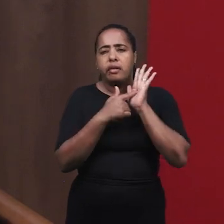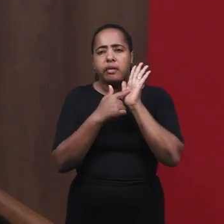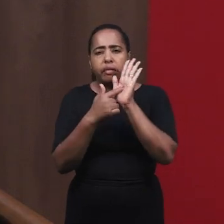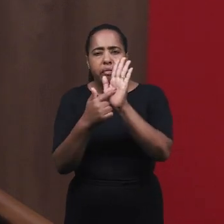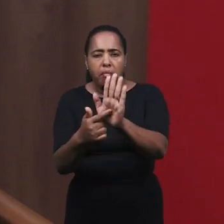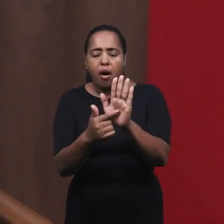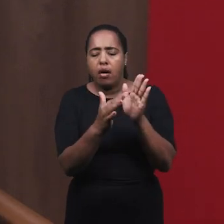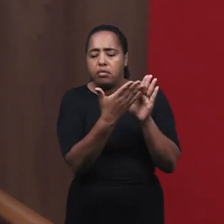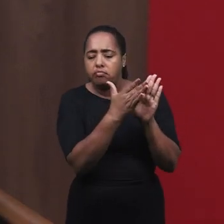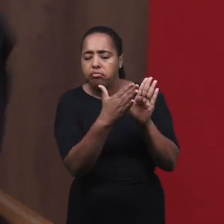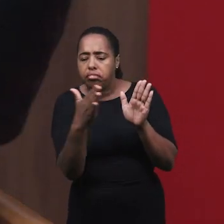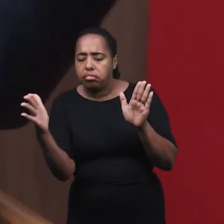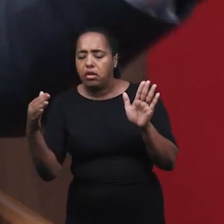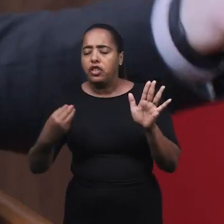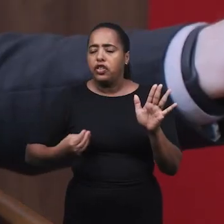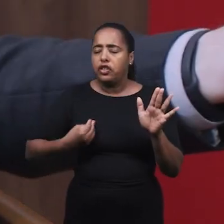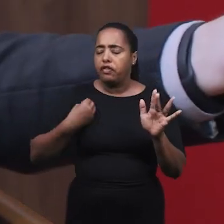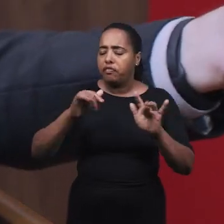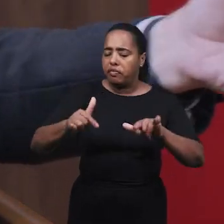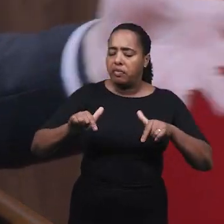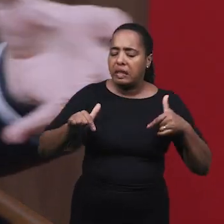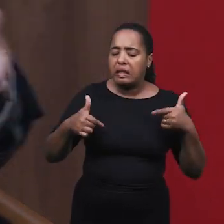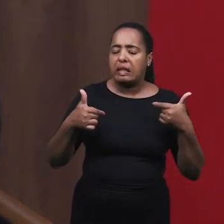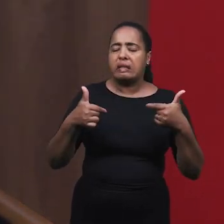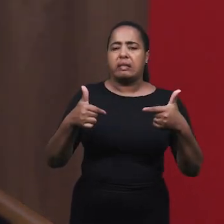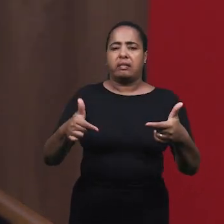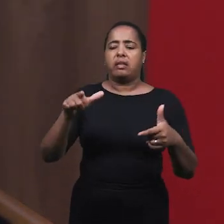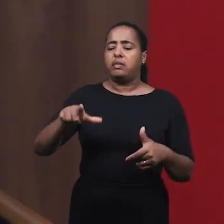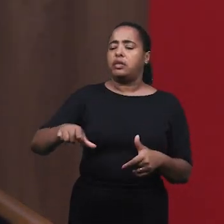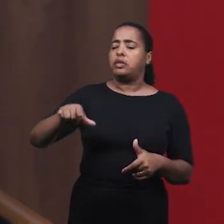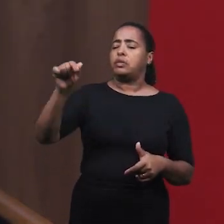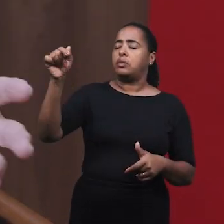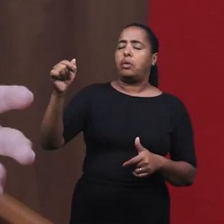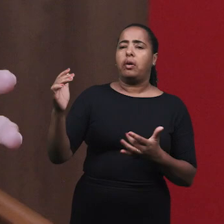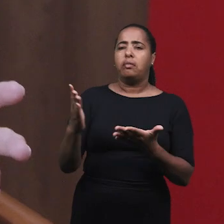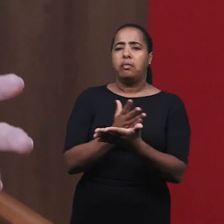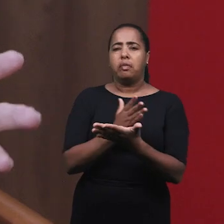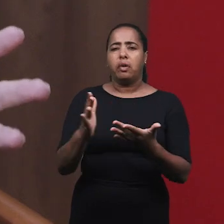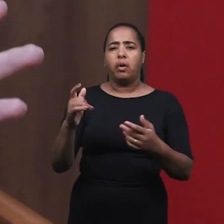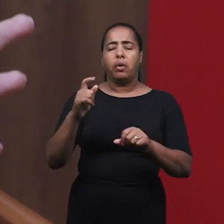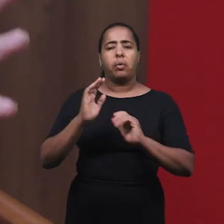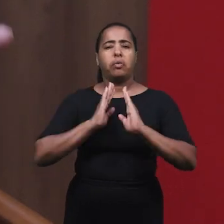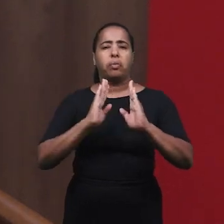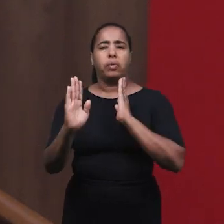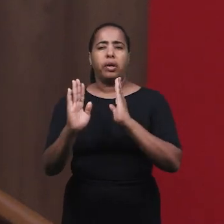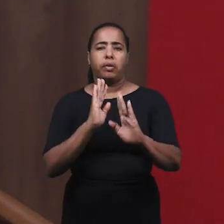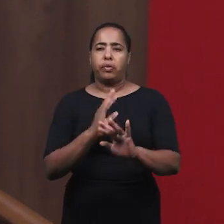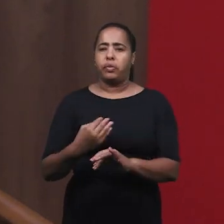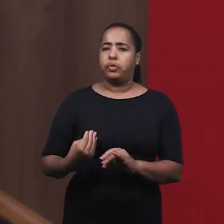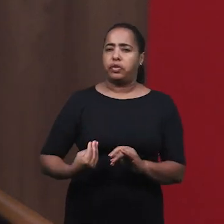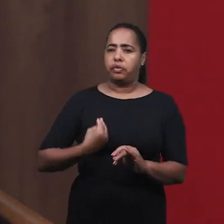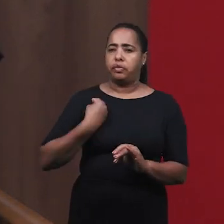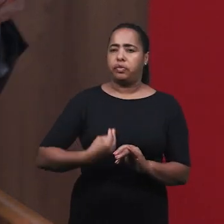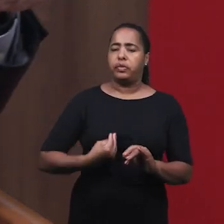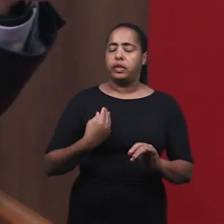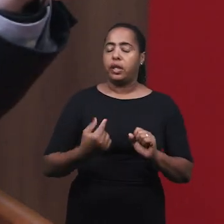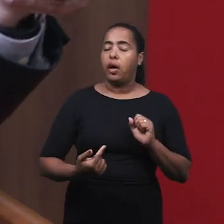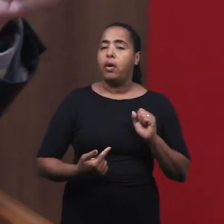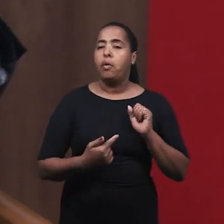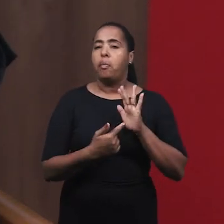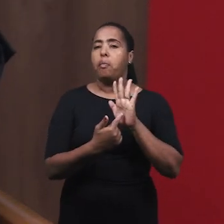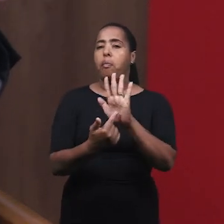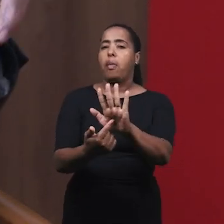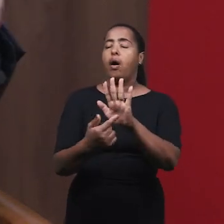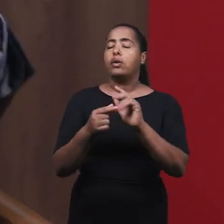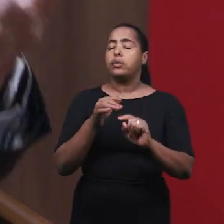qui apportent dans leur vie l'attitude et dans certaines situations qu'ils ont vécues, apportent